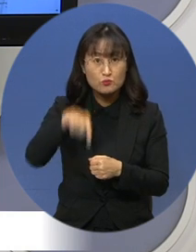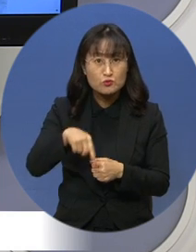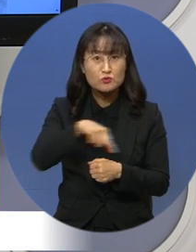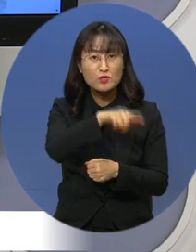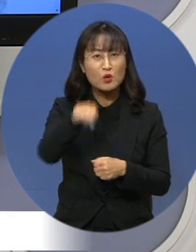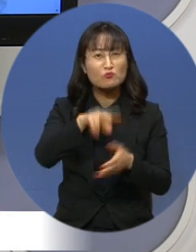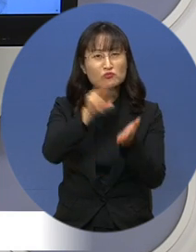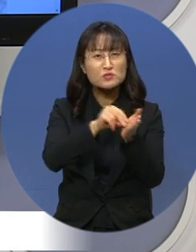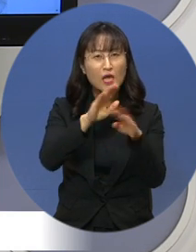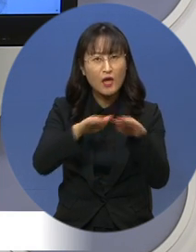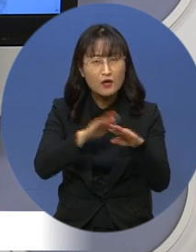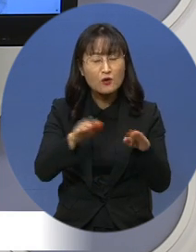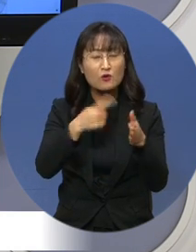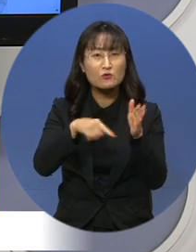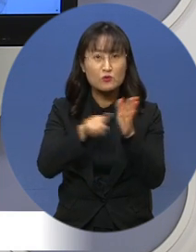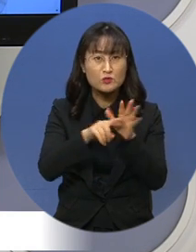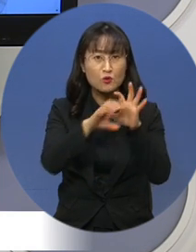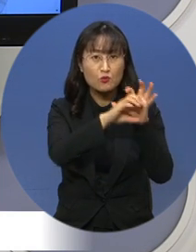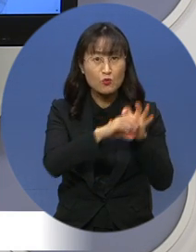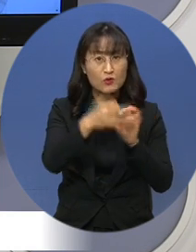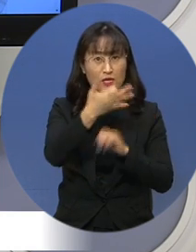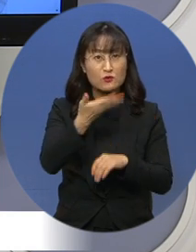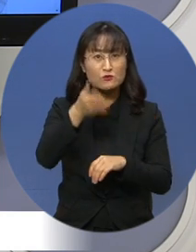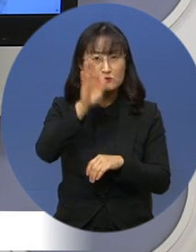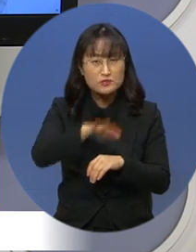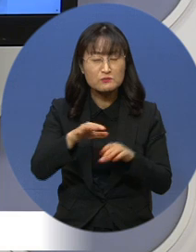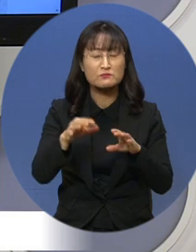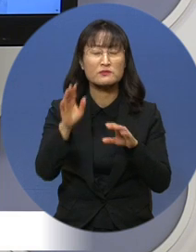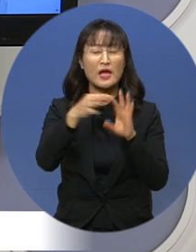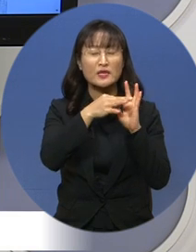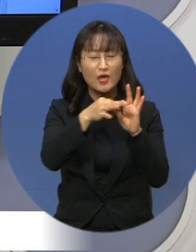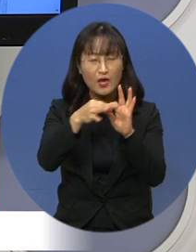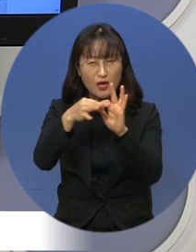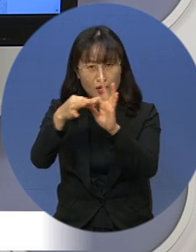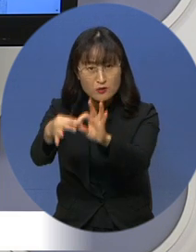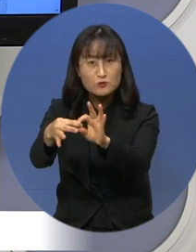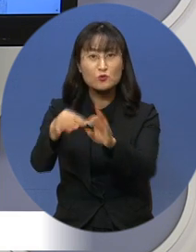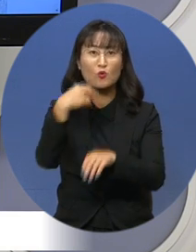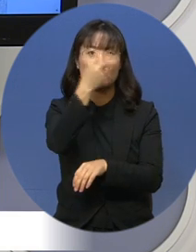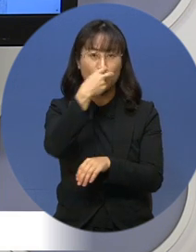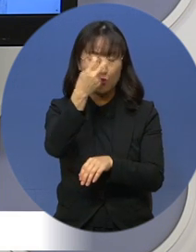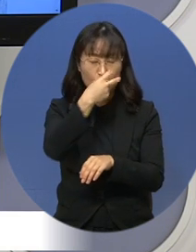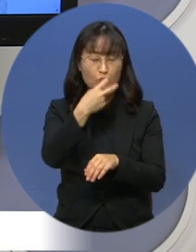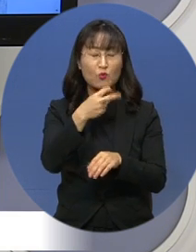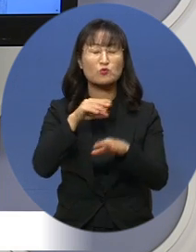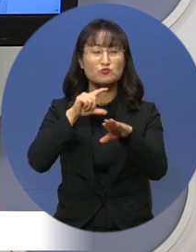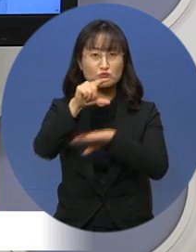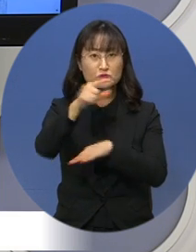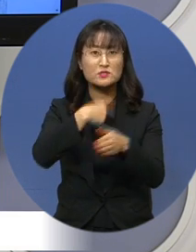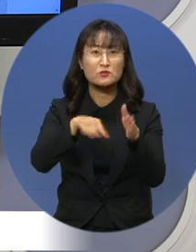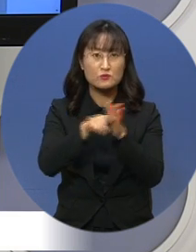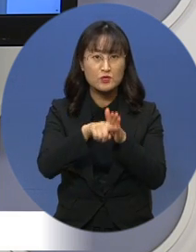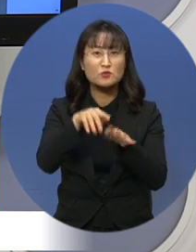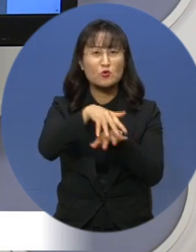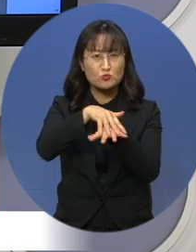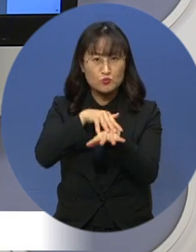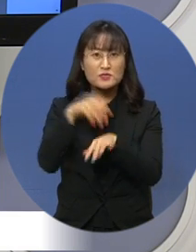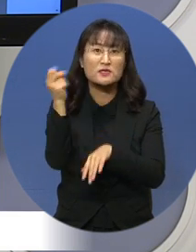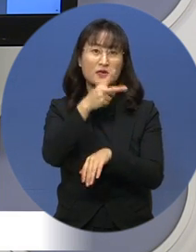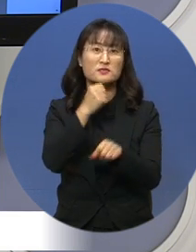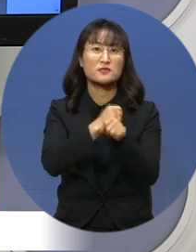한계를 보아 내 코로나 이브 시대에도 지속가능한 돌보미 될 수 있도록 체계를 재정비 한다고 밝혔습니다